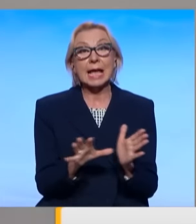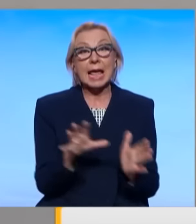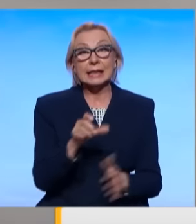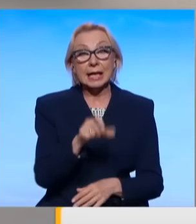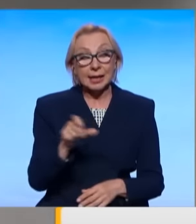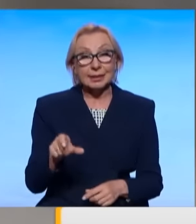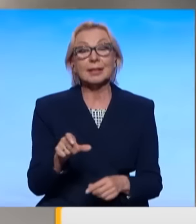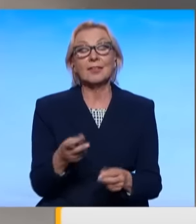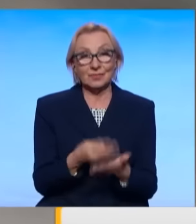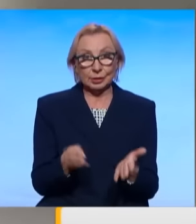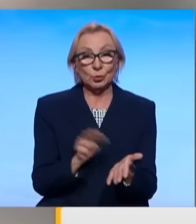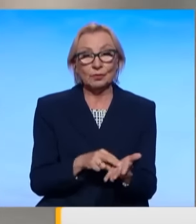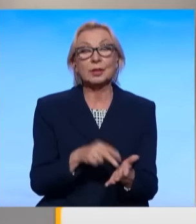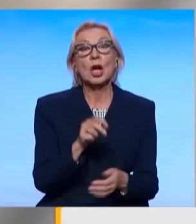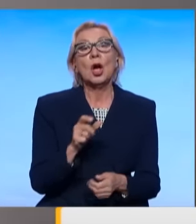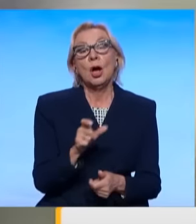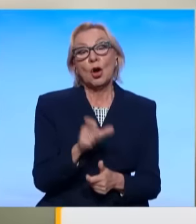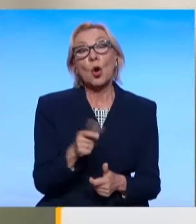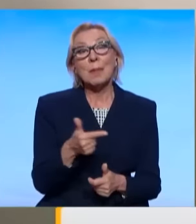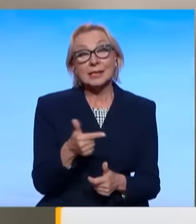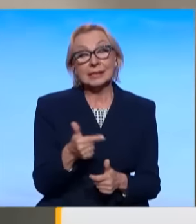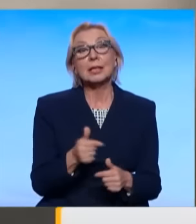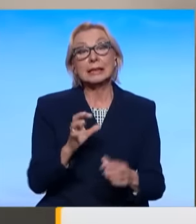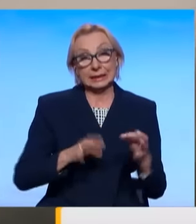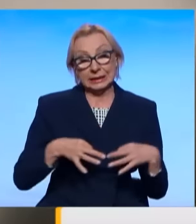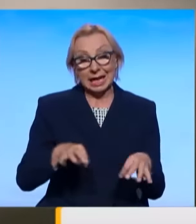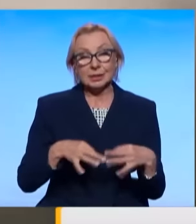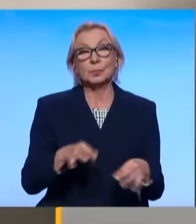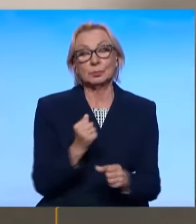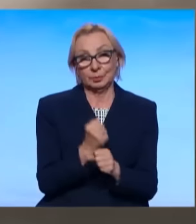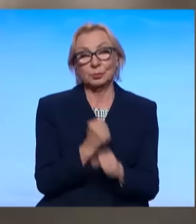відновлюють електропостачання. Громадський транспорт курсує за звичним графіком.